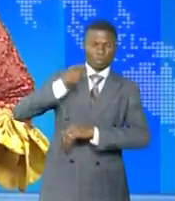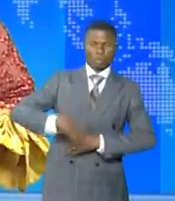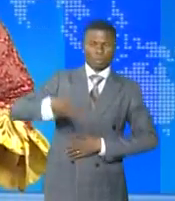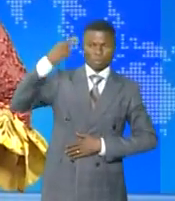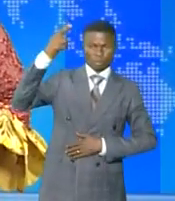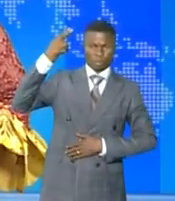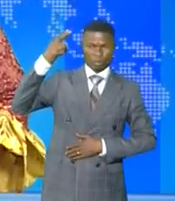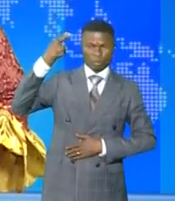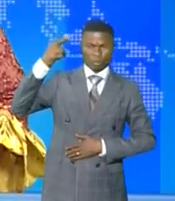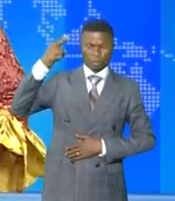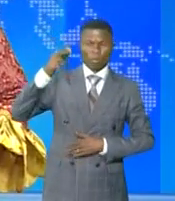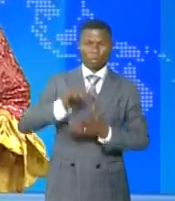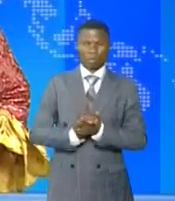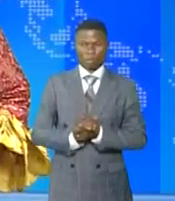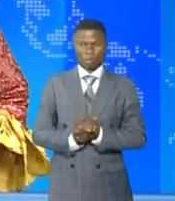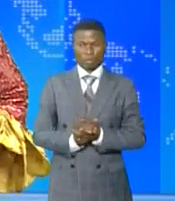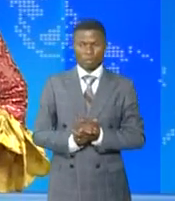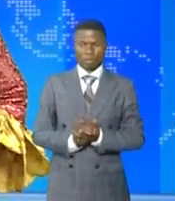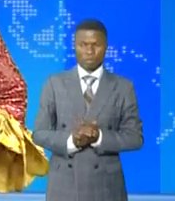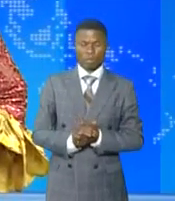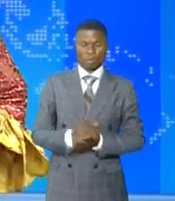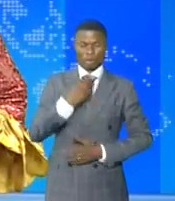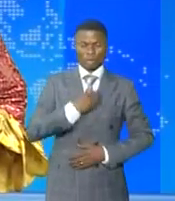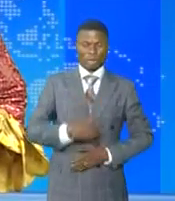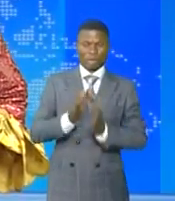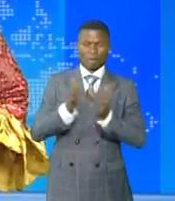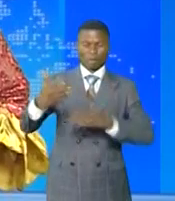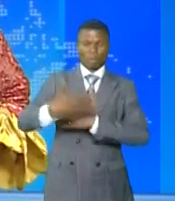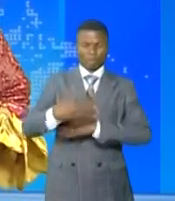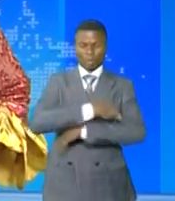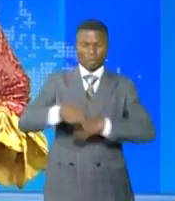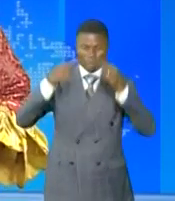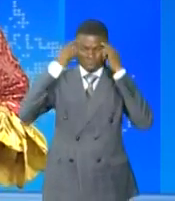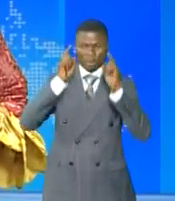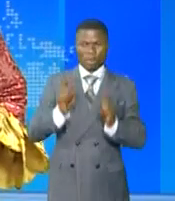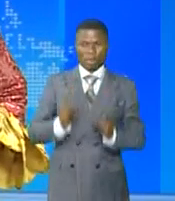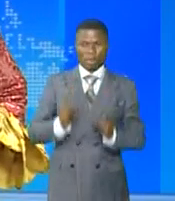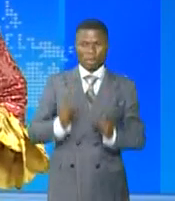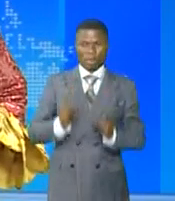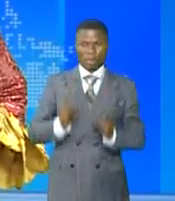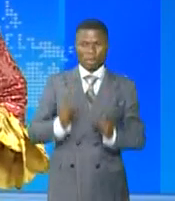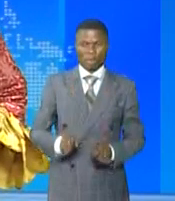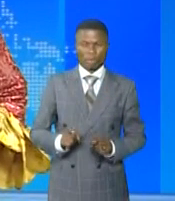Kateng Monteb Aourel, avocat général près la cour de cassation. Mercredi,